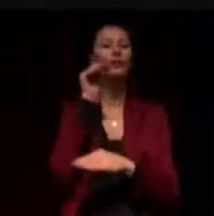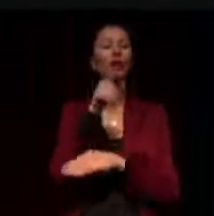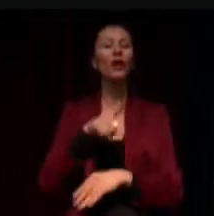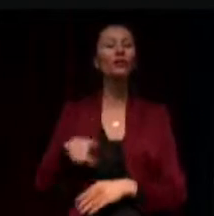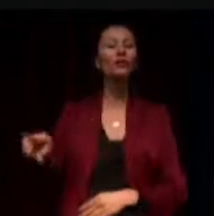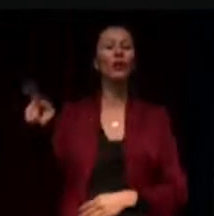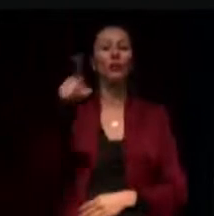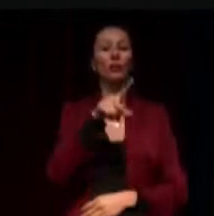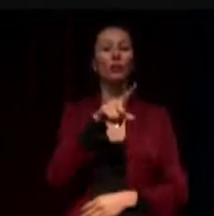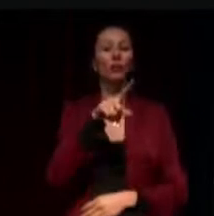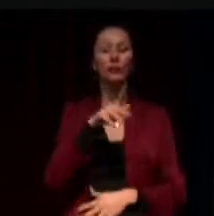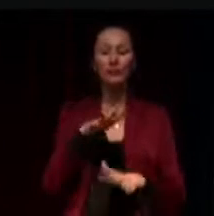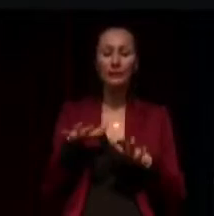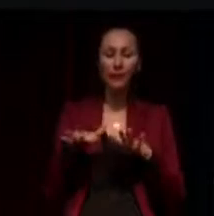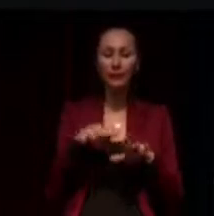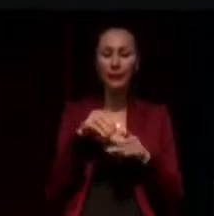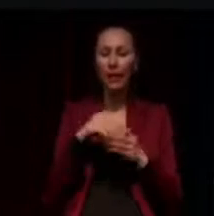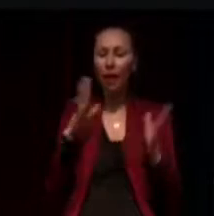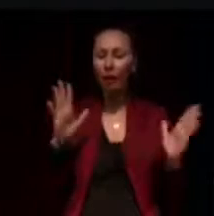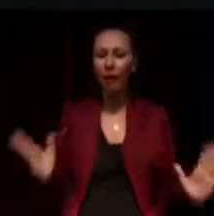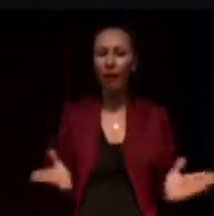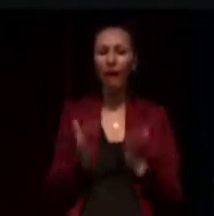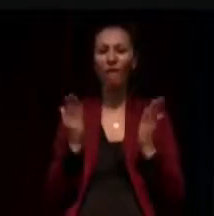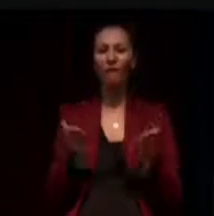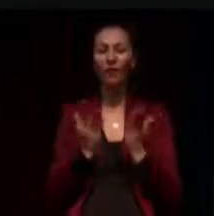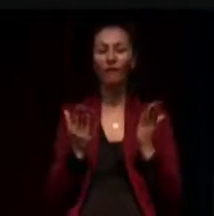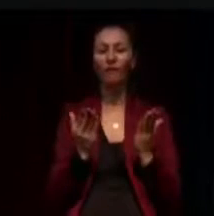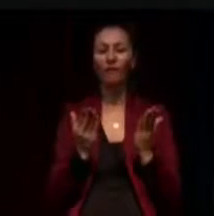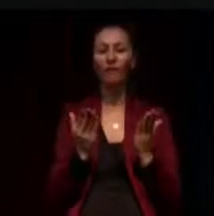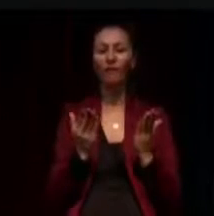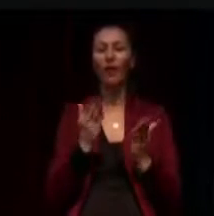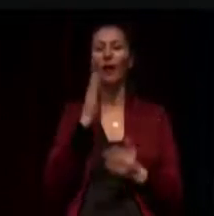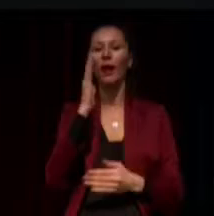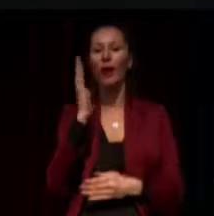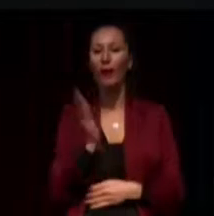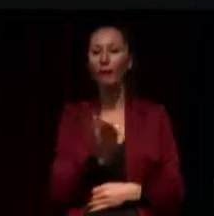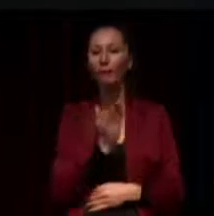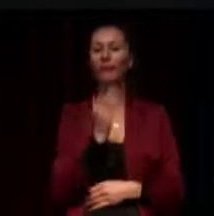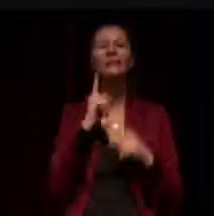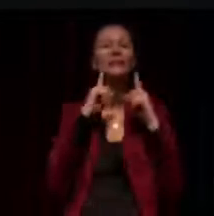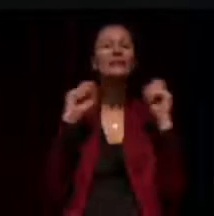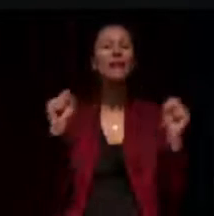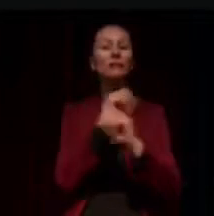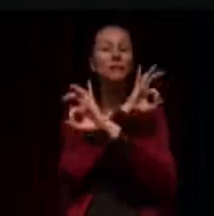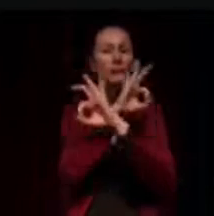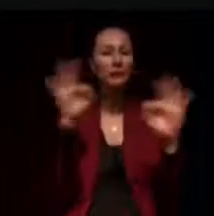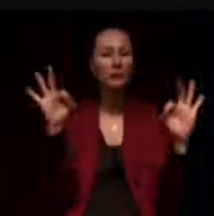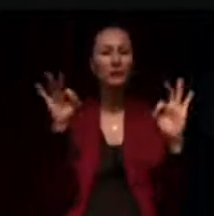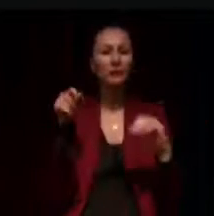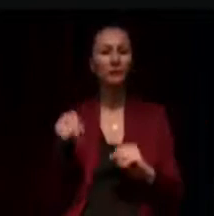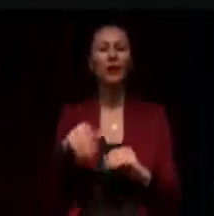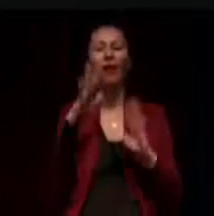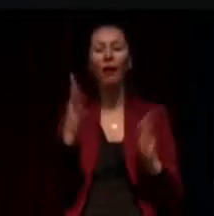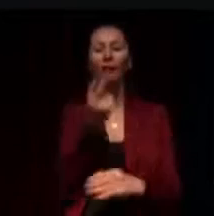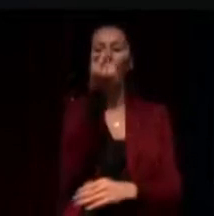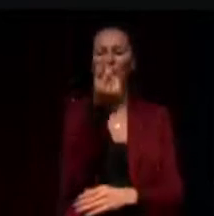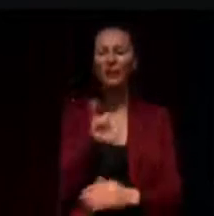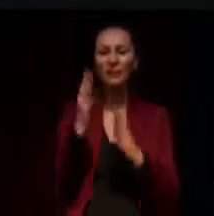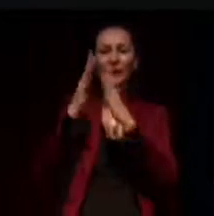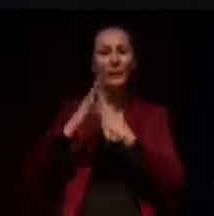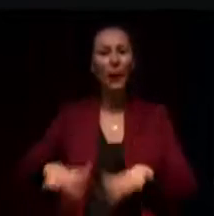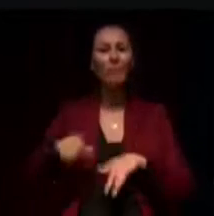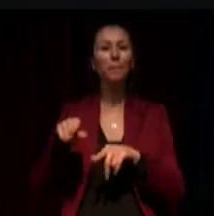yaşanacak sarsıntıyı en hafif, en zararsız, en az